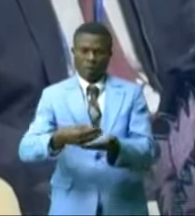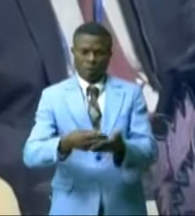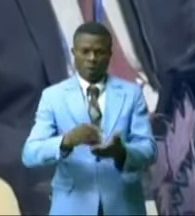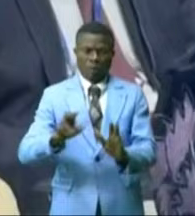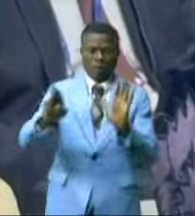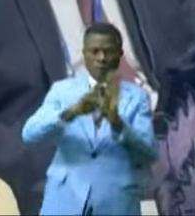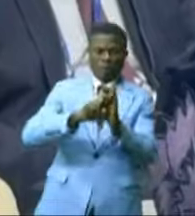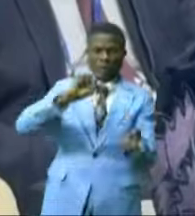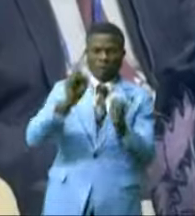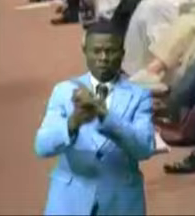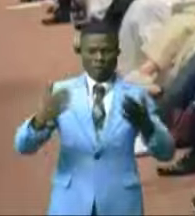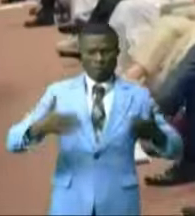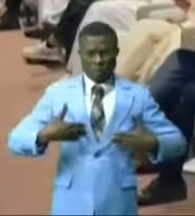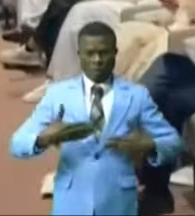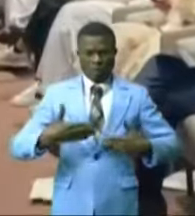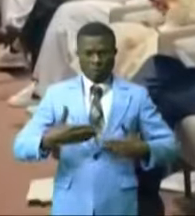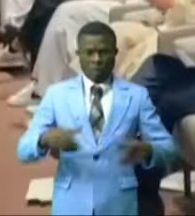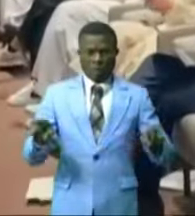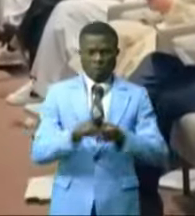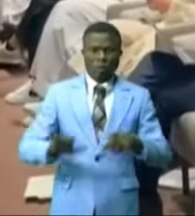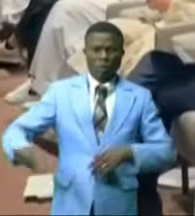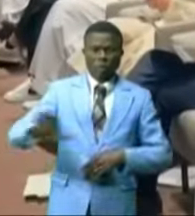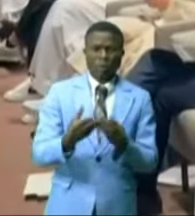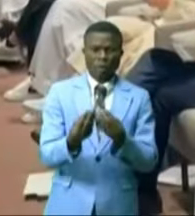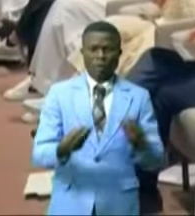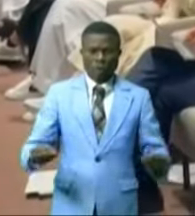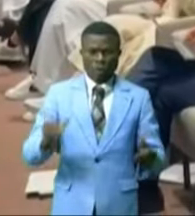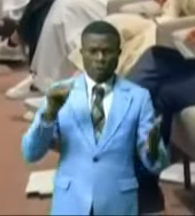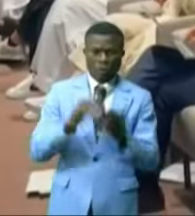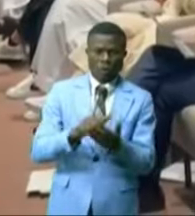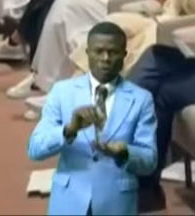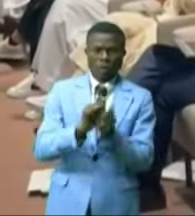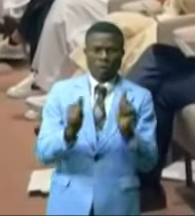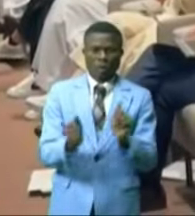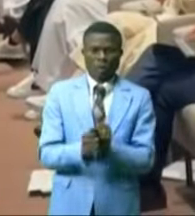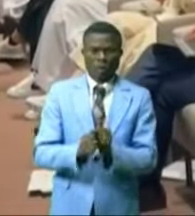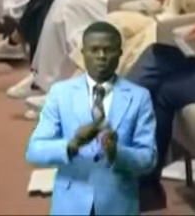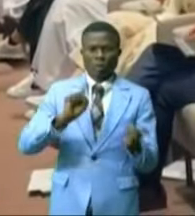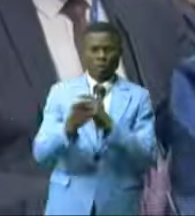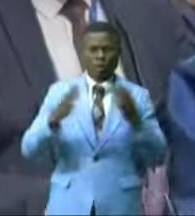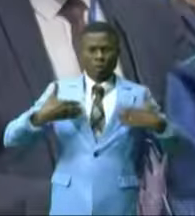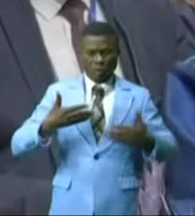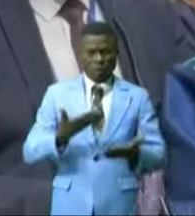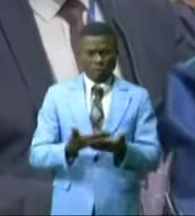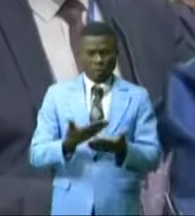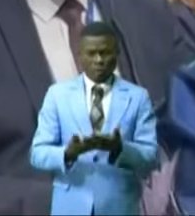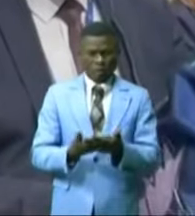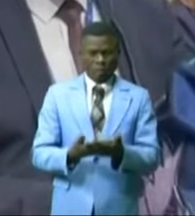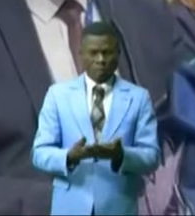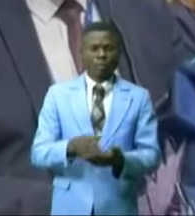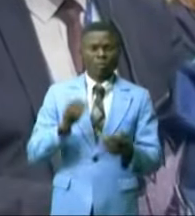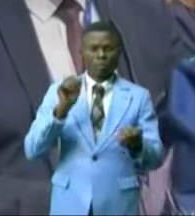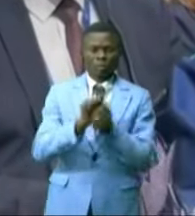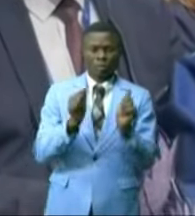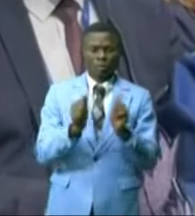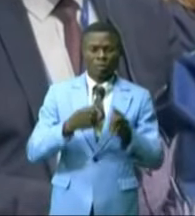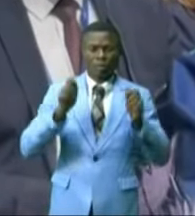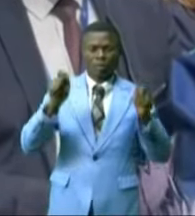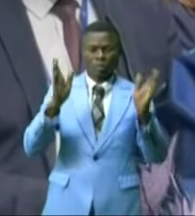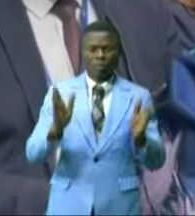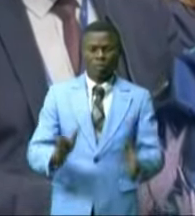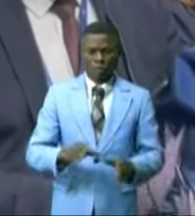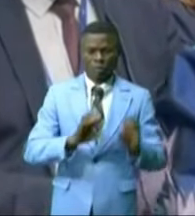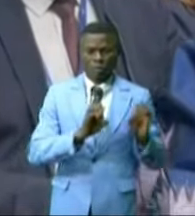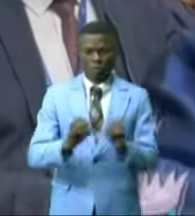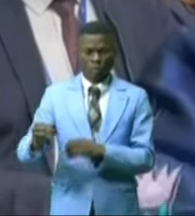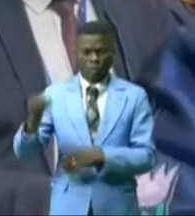riposte du changement climatique en tant que pays solution face au dérèglement climatique. Les sujets ont fait l'objet d'un point de presse animé